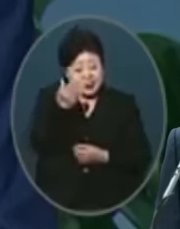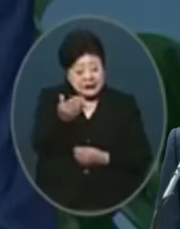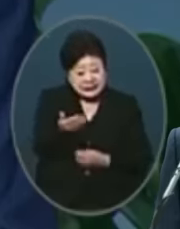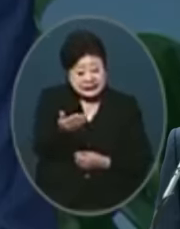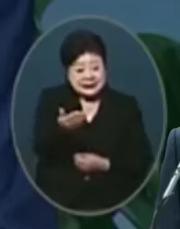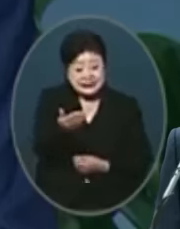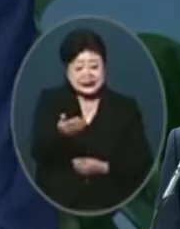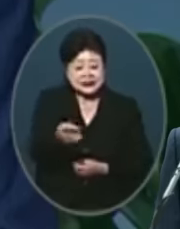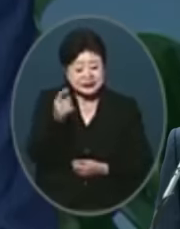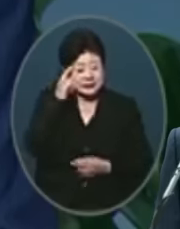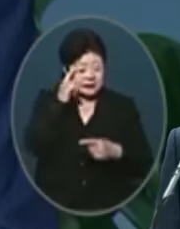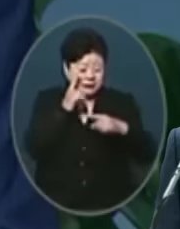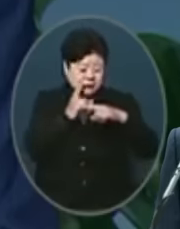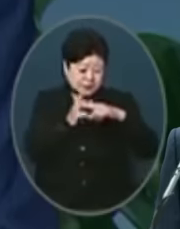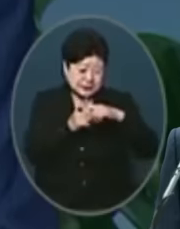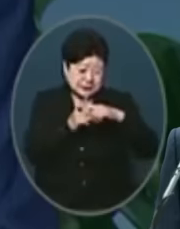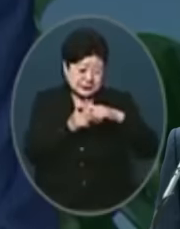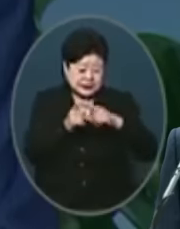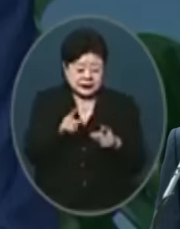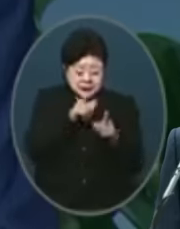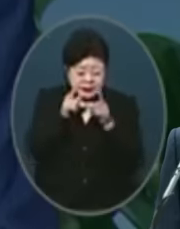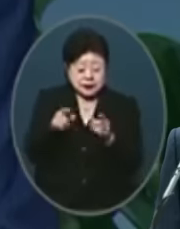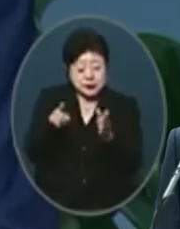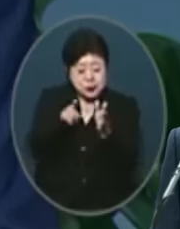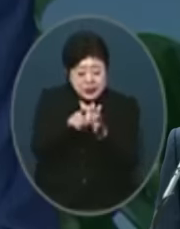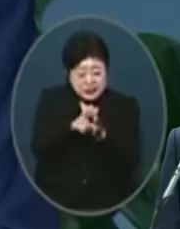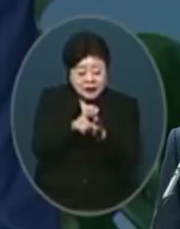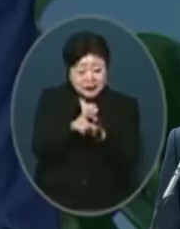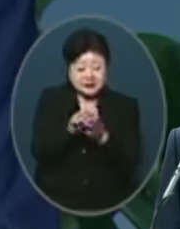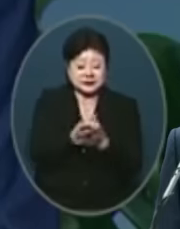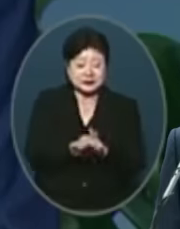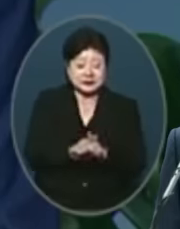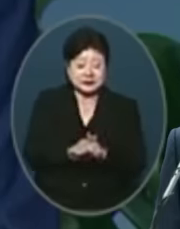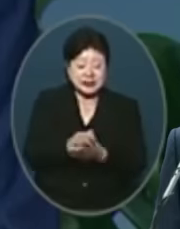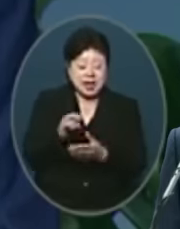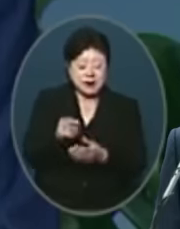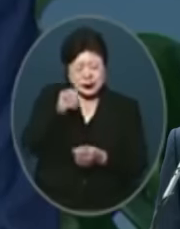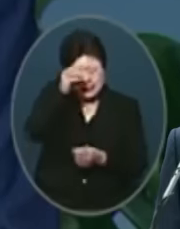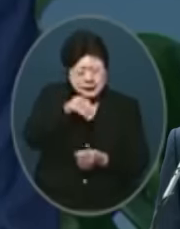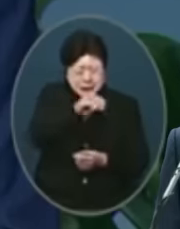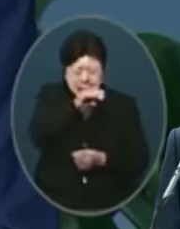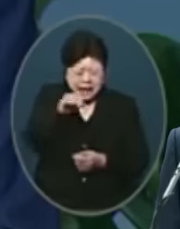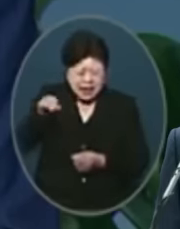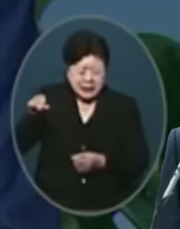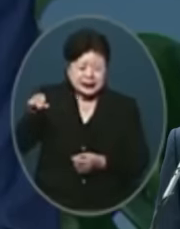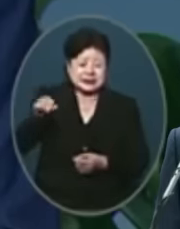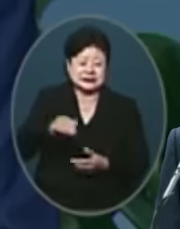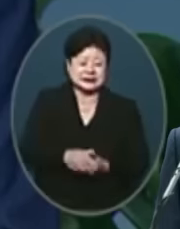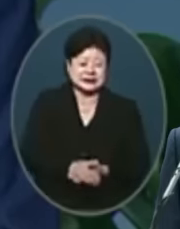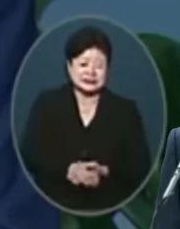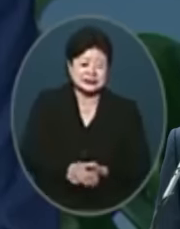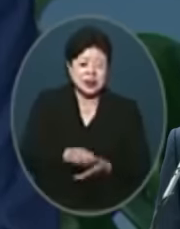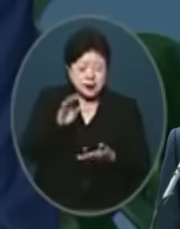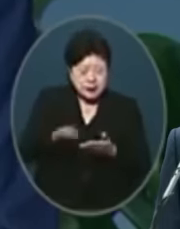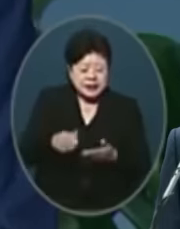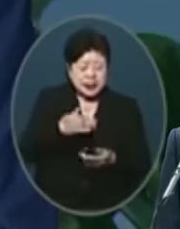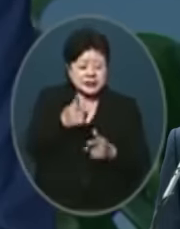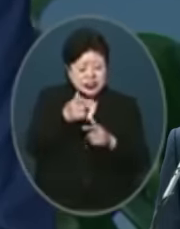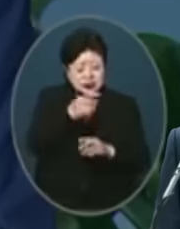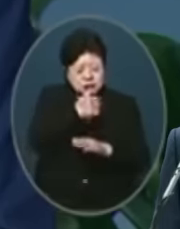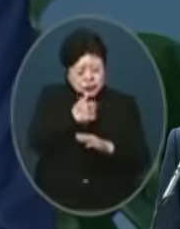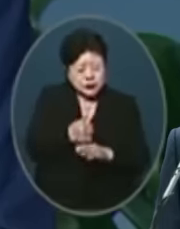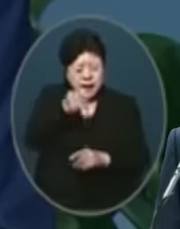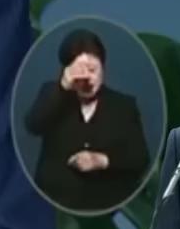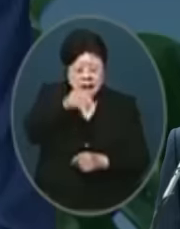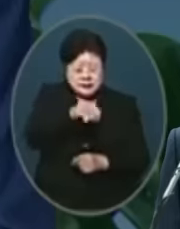당신들이 긍정적인 삶을 살라게 된 갈무리 십자가 밑에 가서 예수